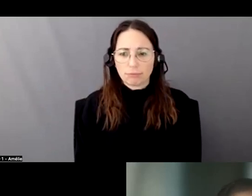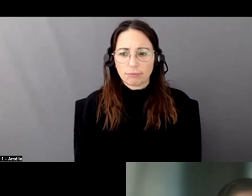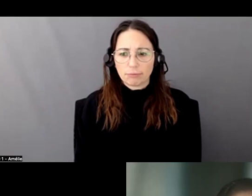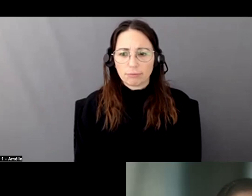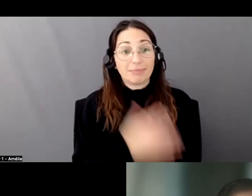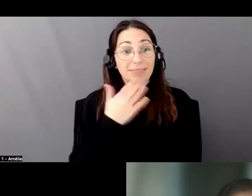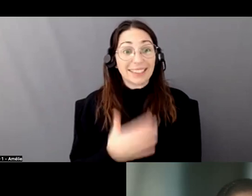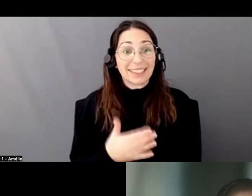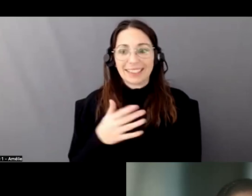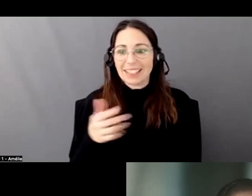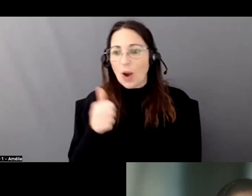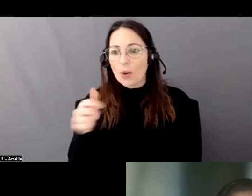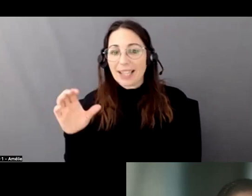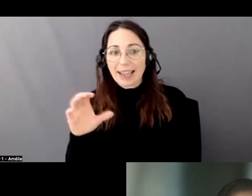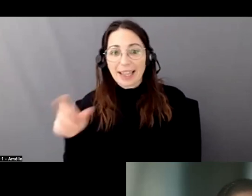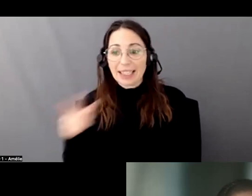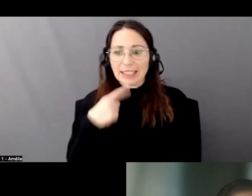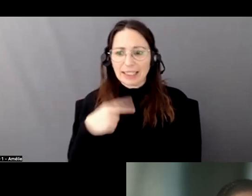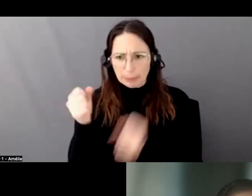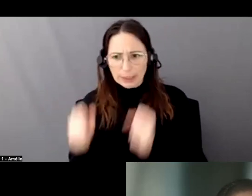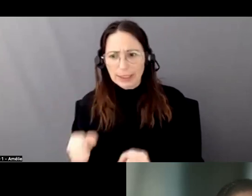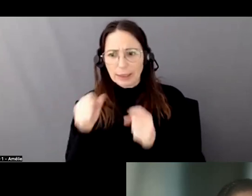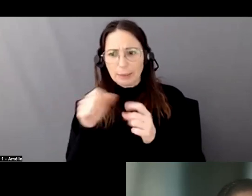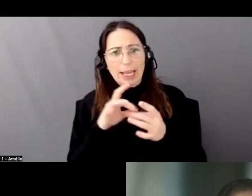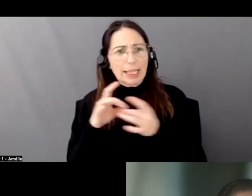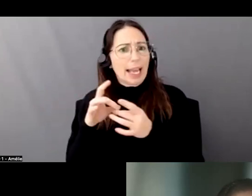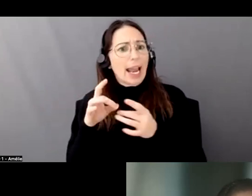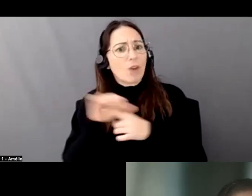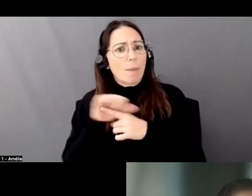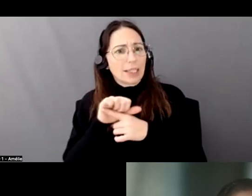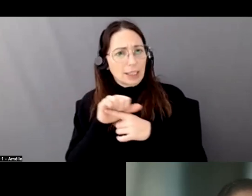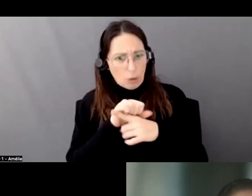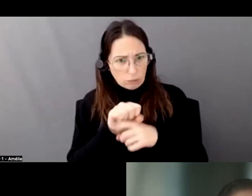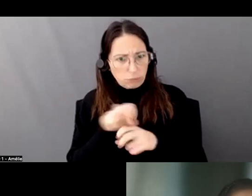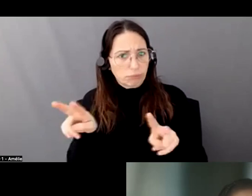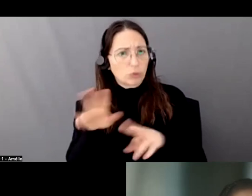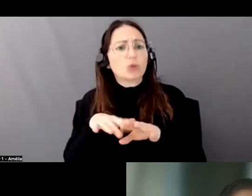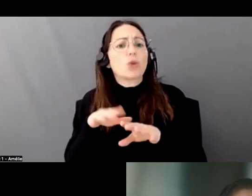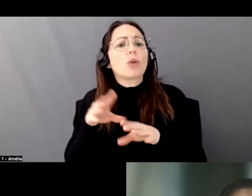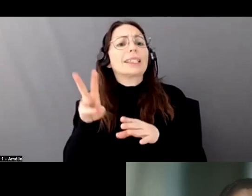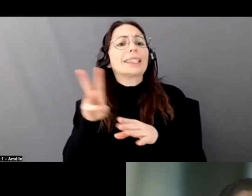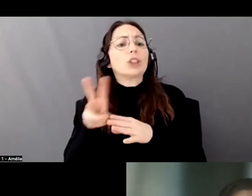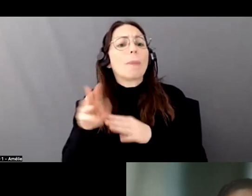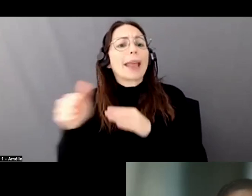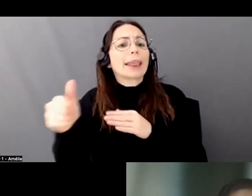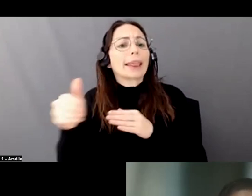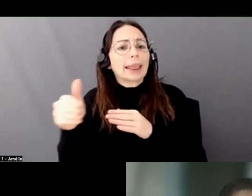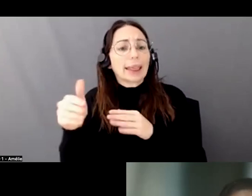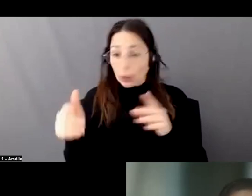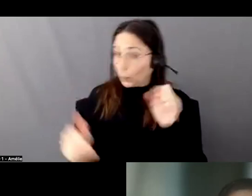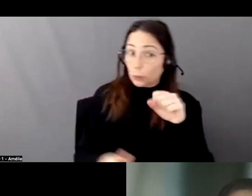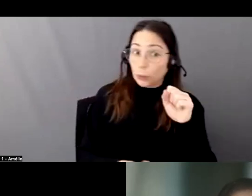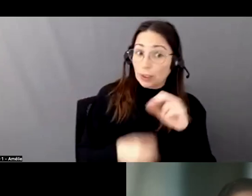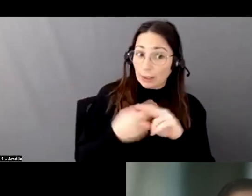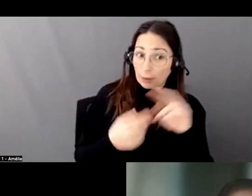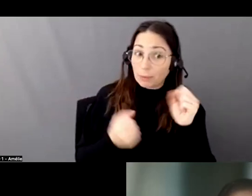Merci à Catherine qui dit, est-ce possible de nous partager le lien vers la formation de 6 semaines? Bien sûr,